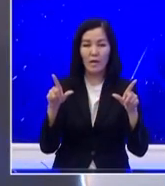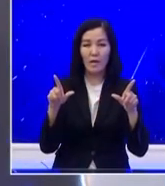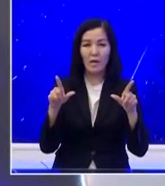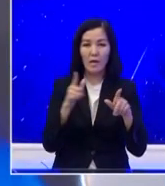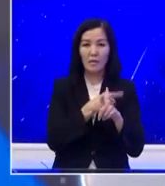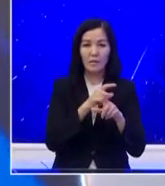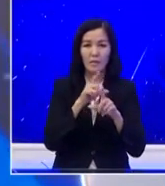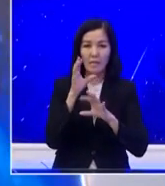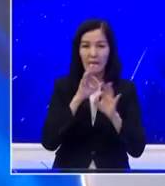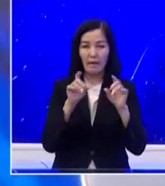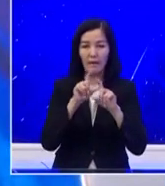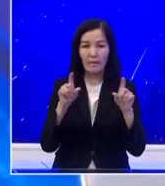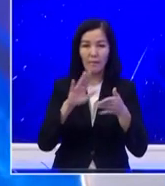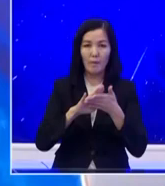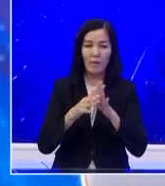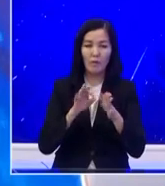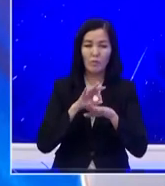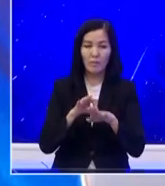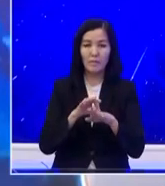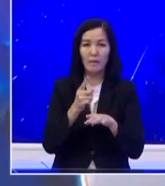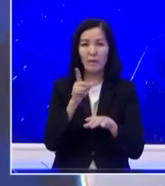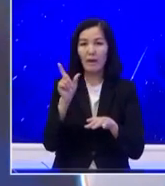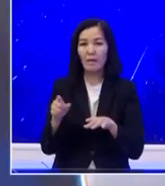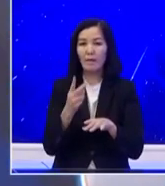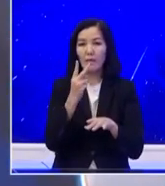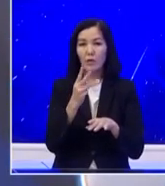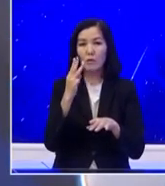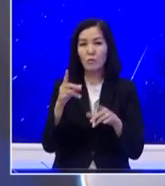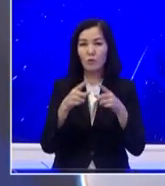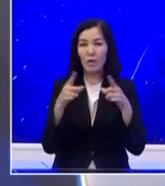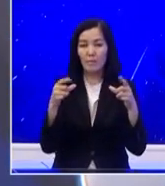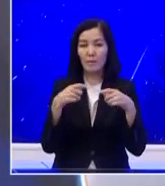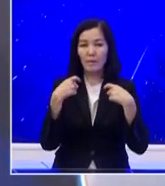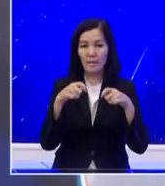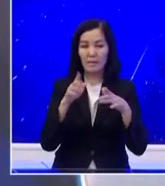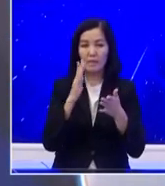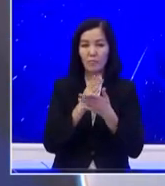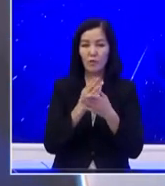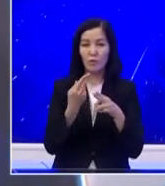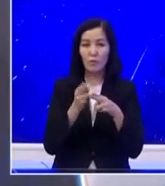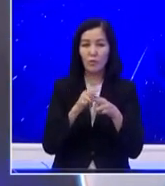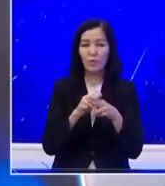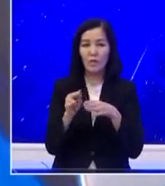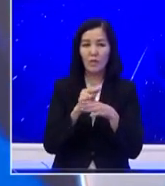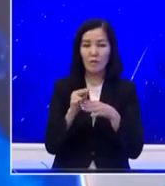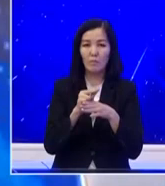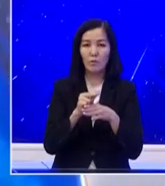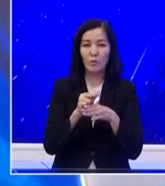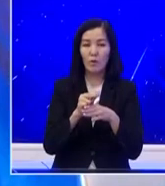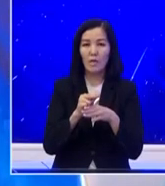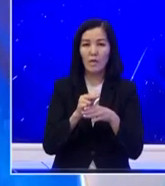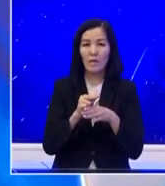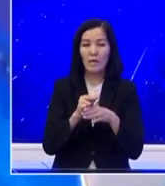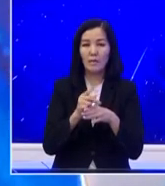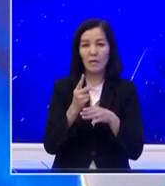қауымдастықтармен меморандум жасадық. Яғни бір адамға препарат 2-3 қаптама күйінде шектеулі түрде сатылады. Себебі ем-дом курсына дәл сонша